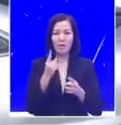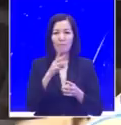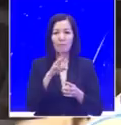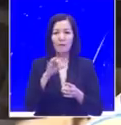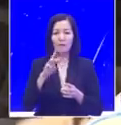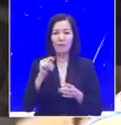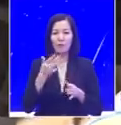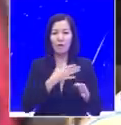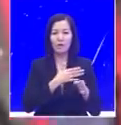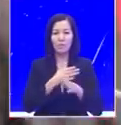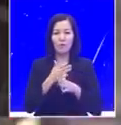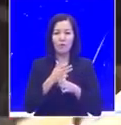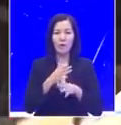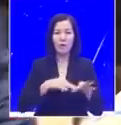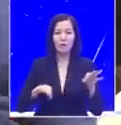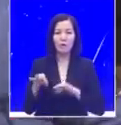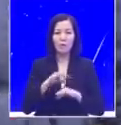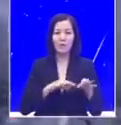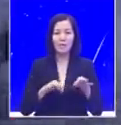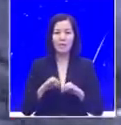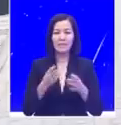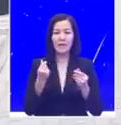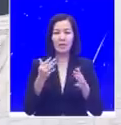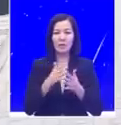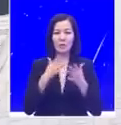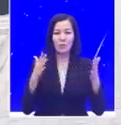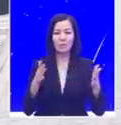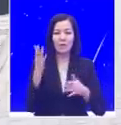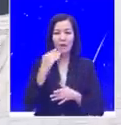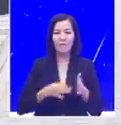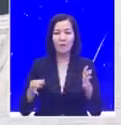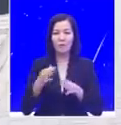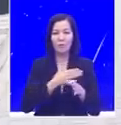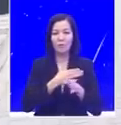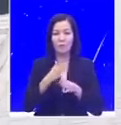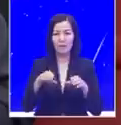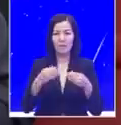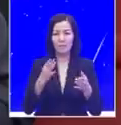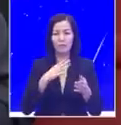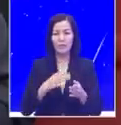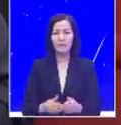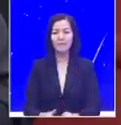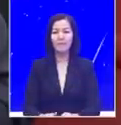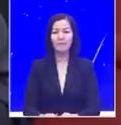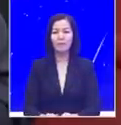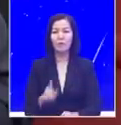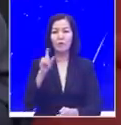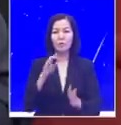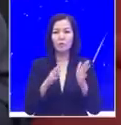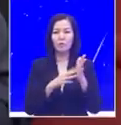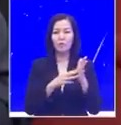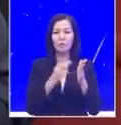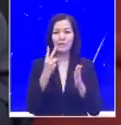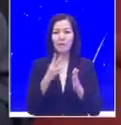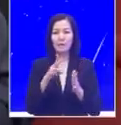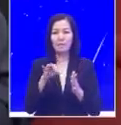теңге бөлді. Жол картасы әзірленді, қаржының қомақты бөлігі Алматы облысына беріліп отыр. Біз 192 миллиард теңге